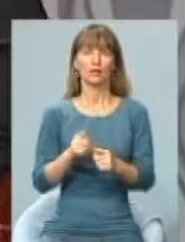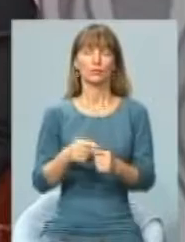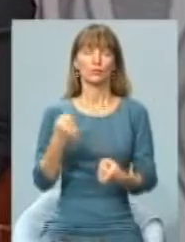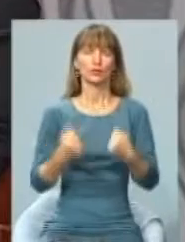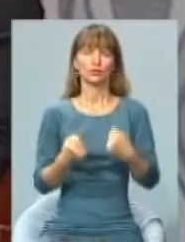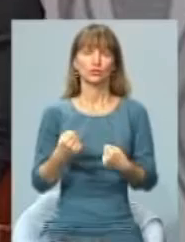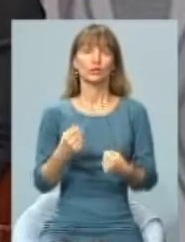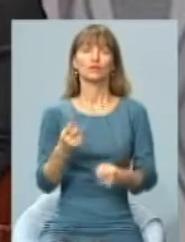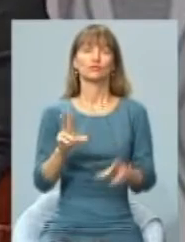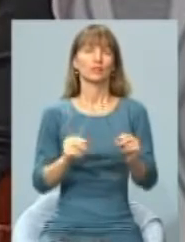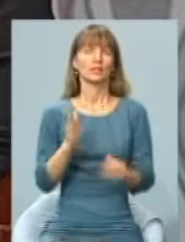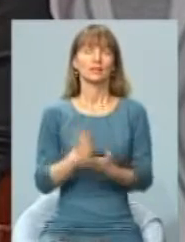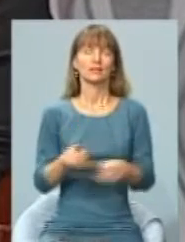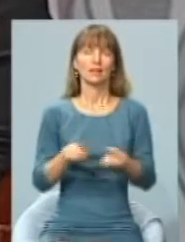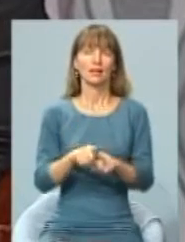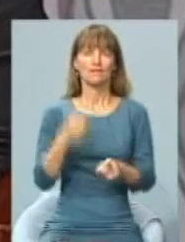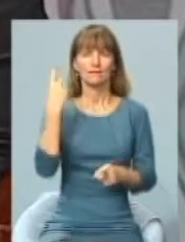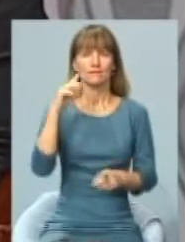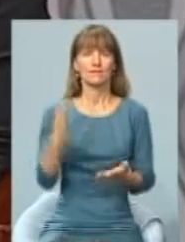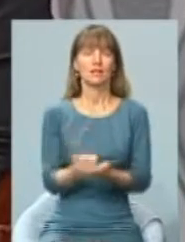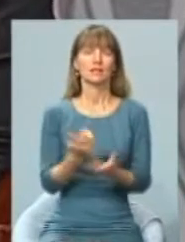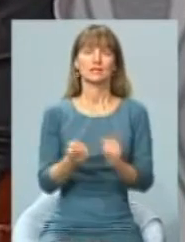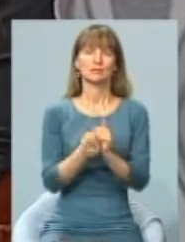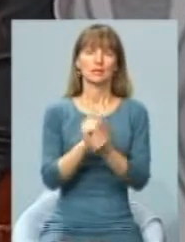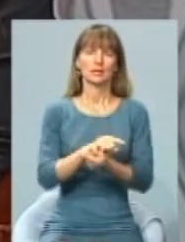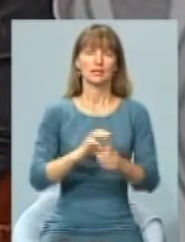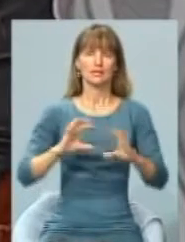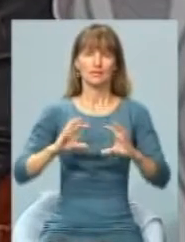А як ти вважаєш, а є якісь такі винаходи, які змінили світ?